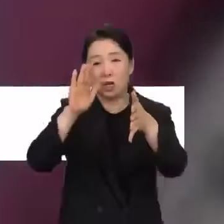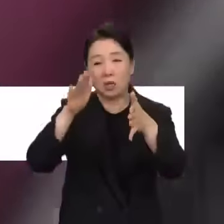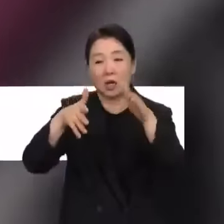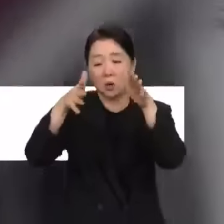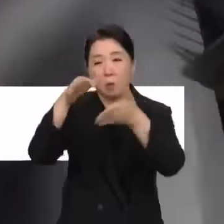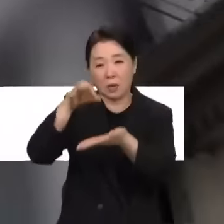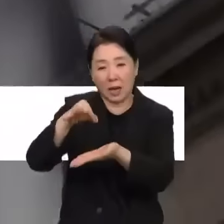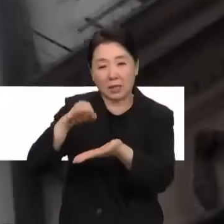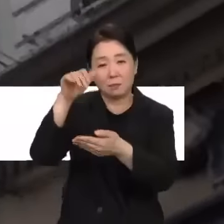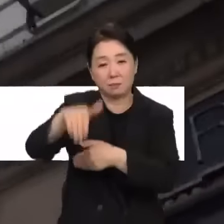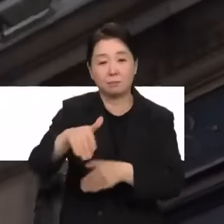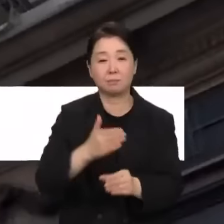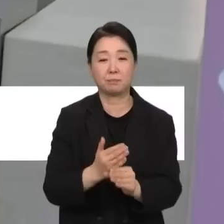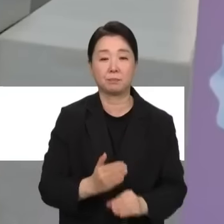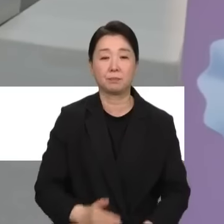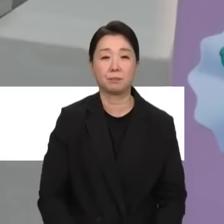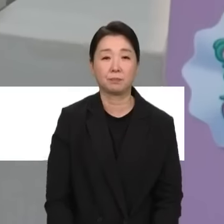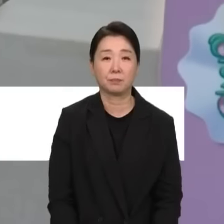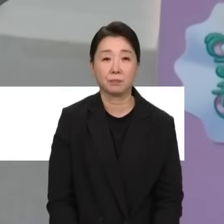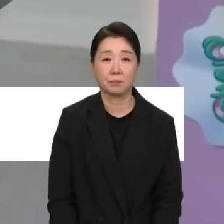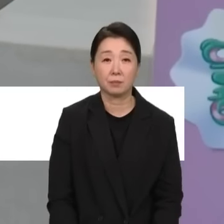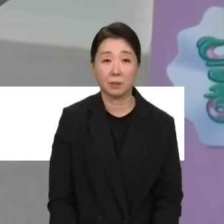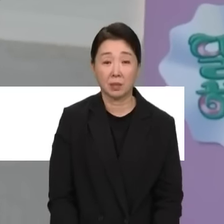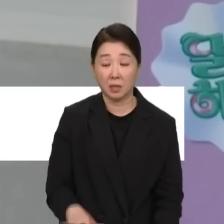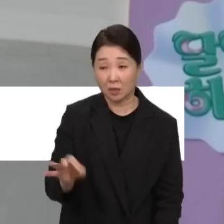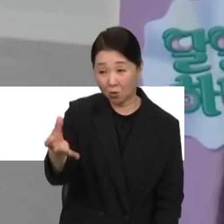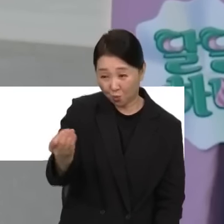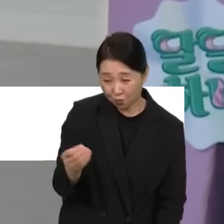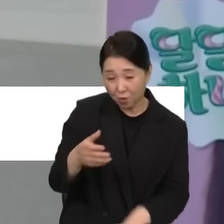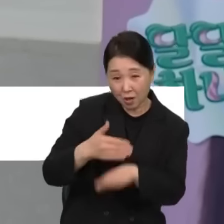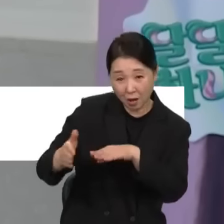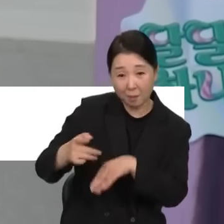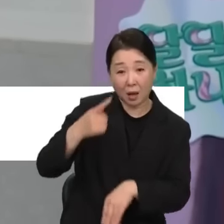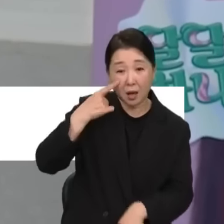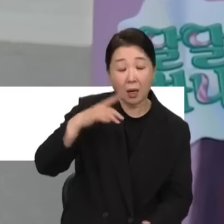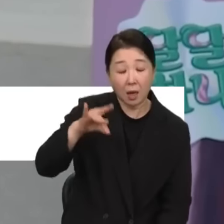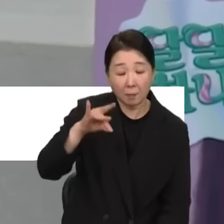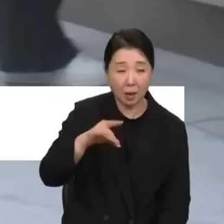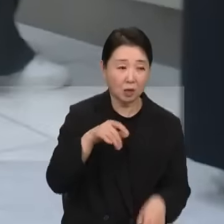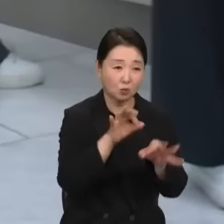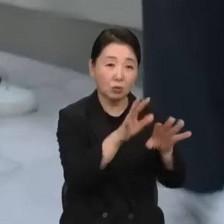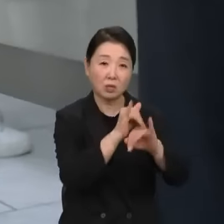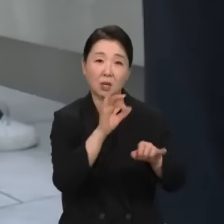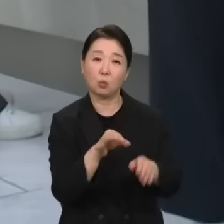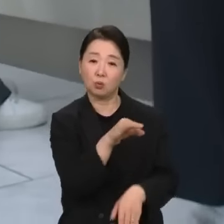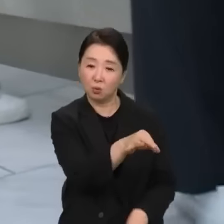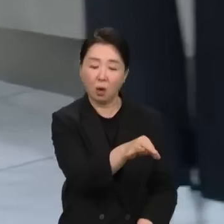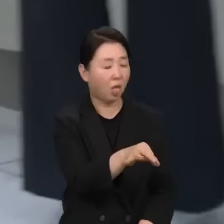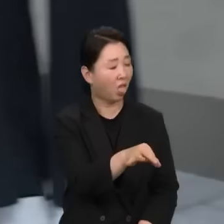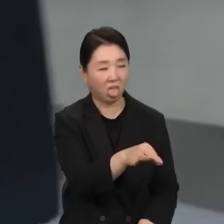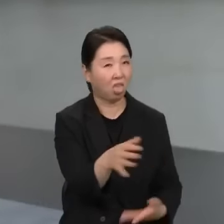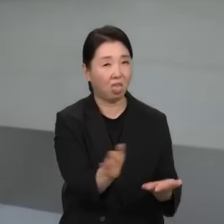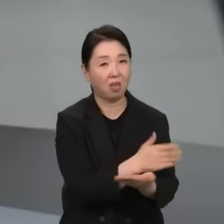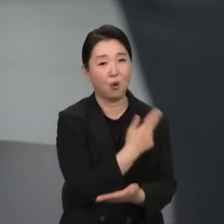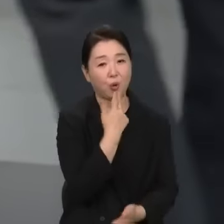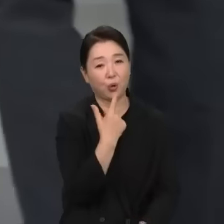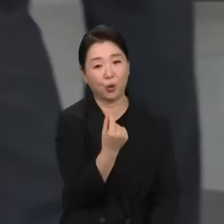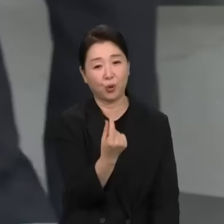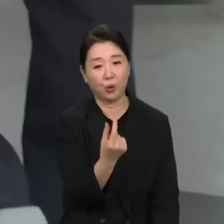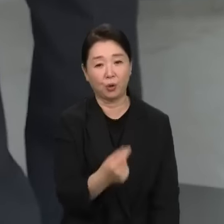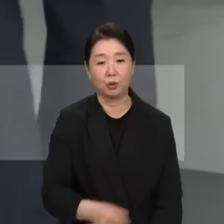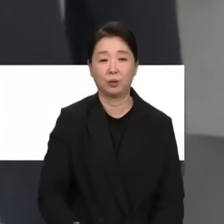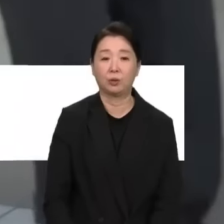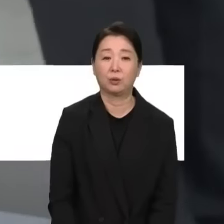가치마저 급락했습니다. 현지 대출을 먼저 갚다 보면 투자자에게 돌려줄 몫은 사실상 없는 겁니다.